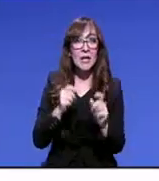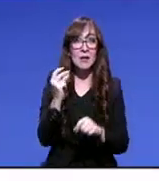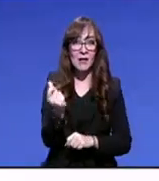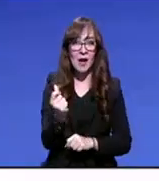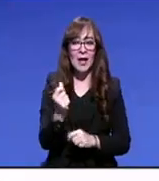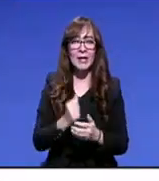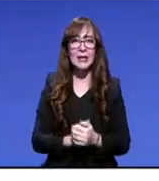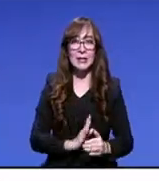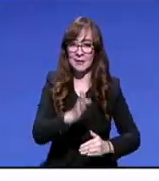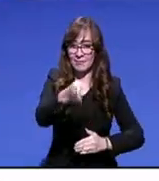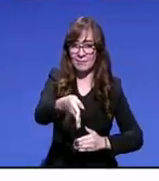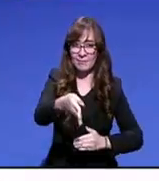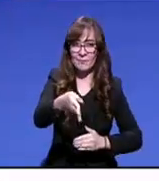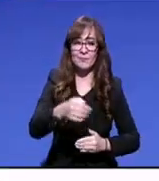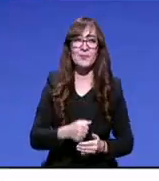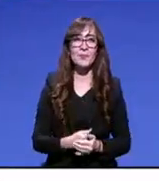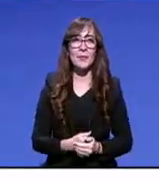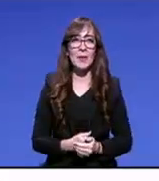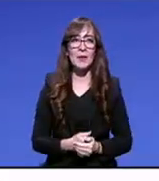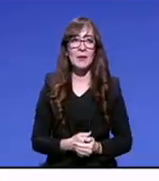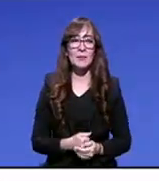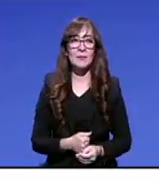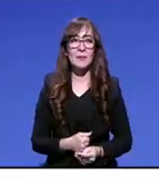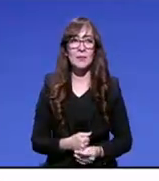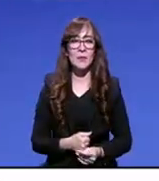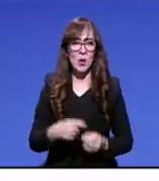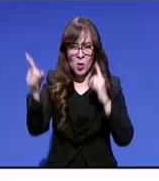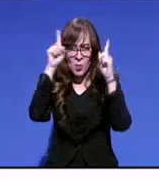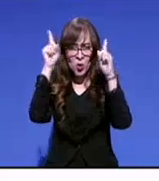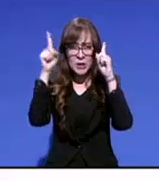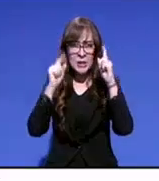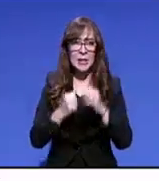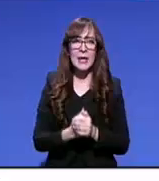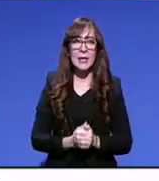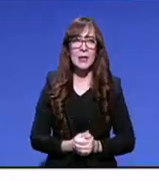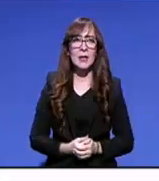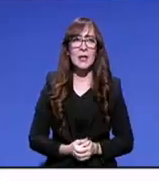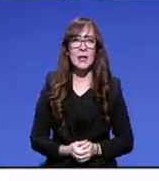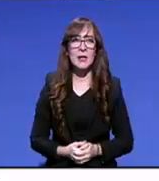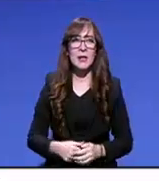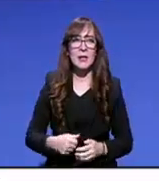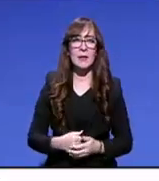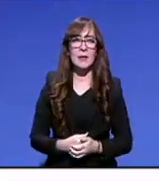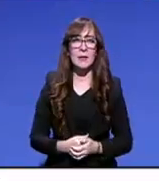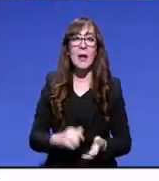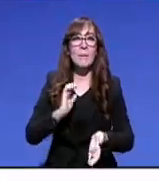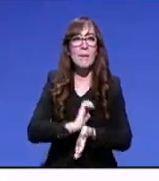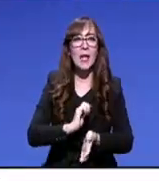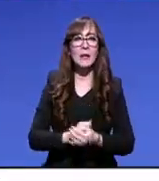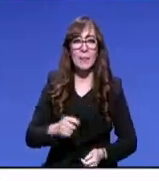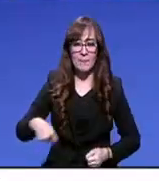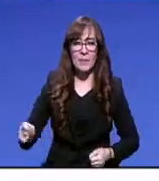Berkarya Titik Soeharto juga tampak hadir, termasuk politisi Partai Demokrat Ferdinand Hutahayen serta mantan Menpora Adiaksa